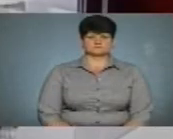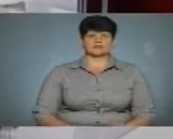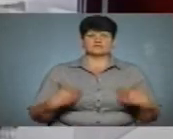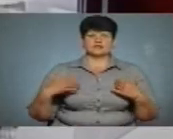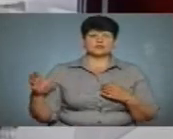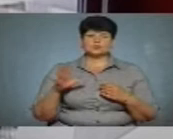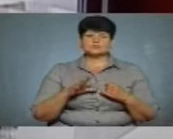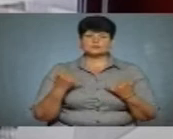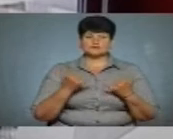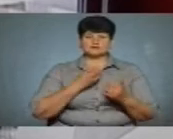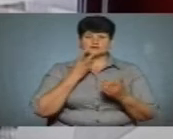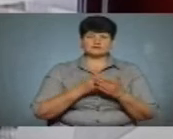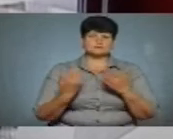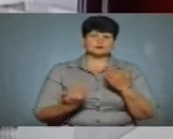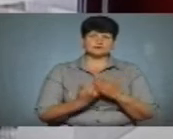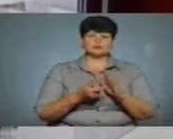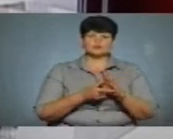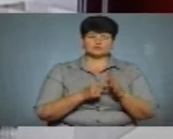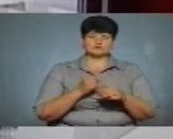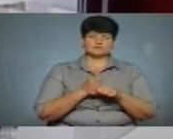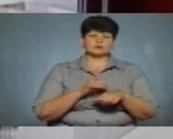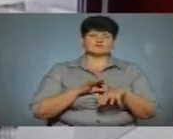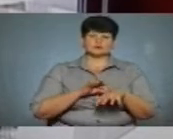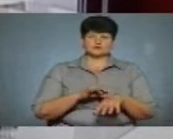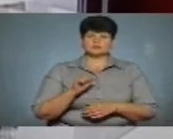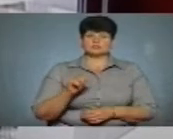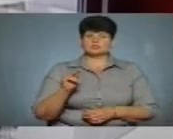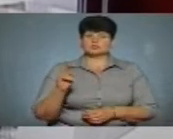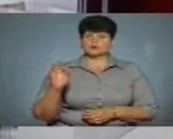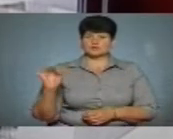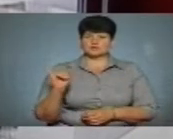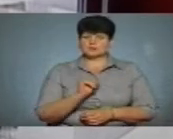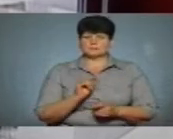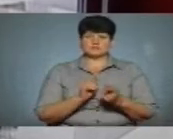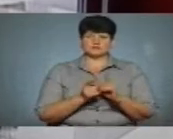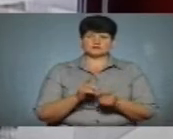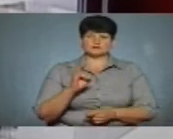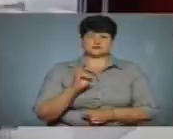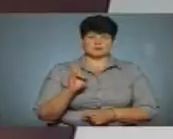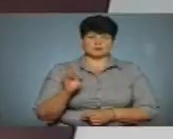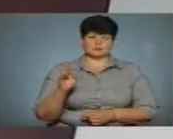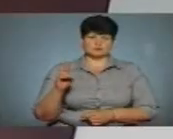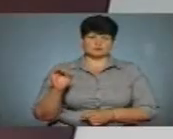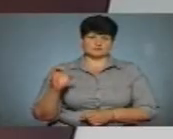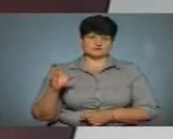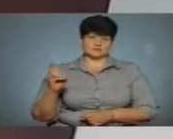Вітаю всіх, хто зараз з нами. Ви дивитесь новини. У студії працює ведуча Анастасія Чечко і сурдоперекладач Надія Коцовська.